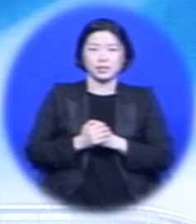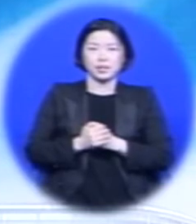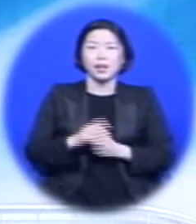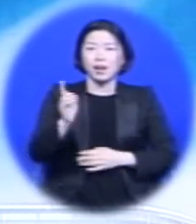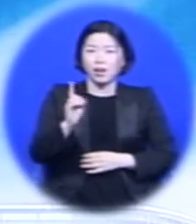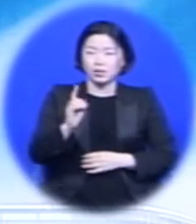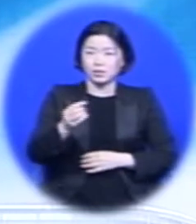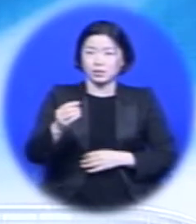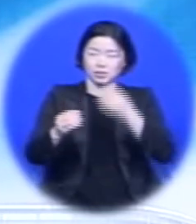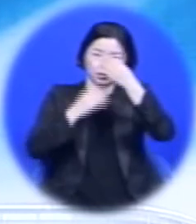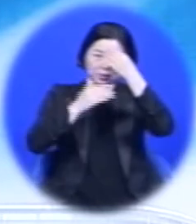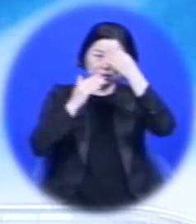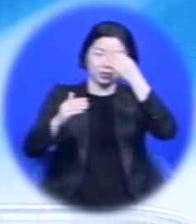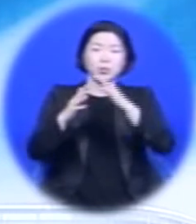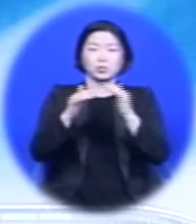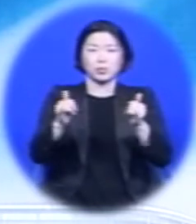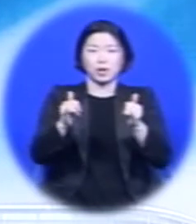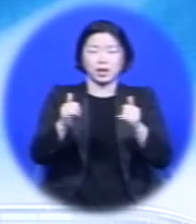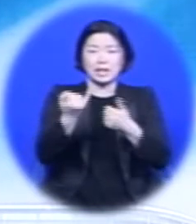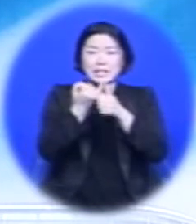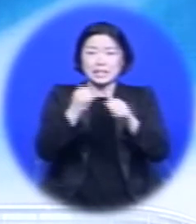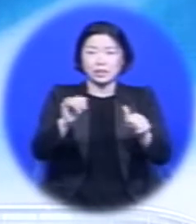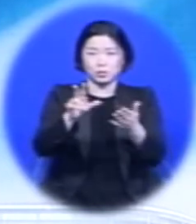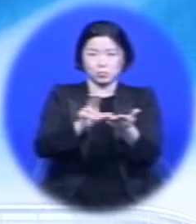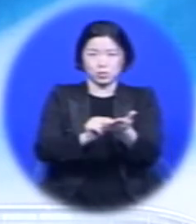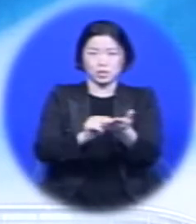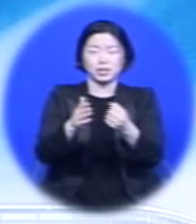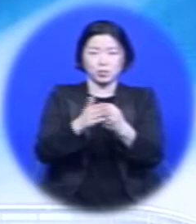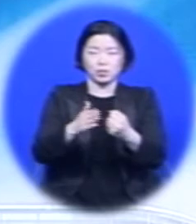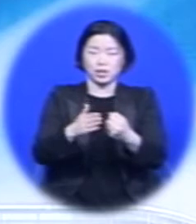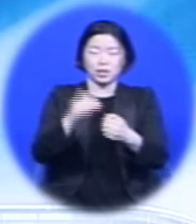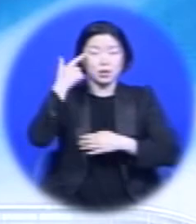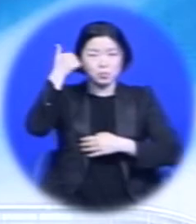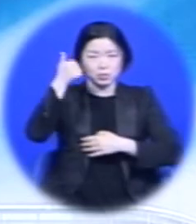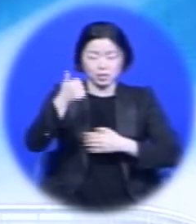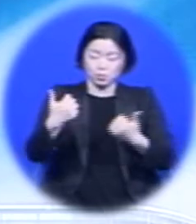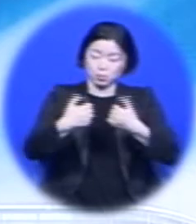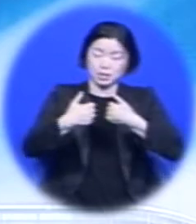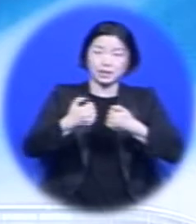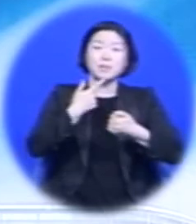어느 성도가 이혼 문제로 상담을 목사님께 했는데